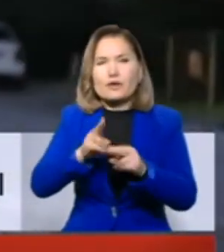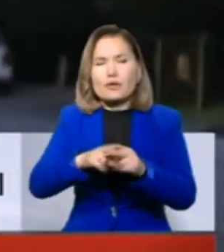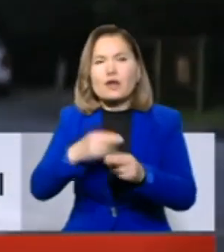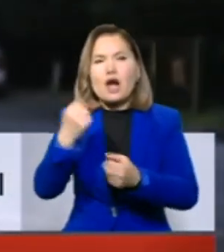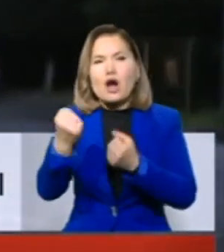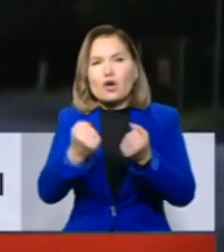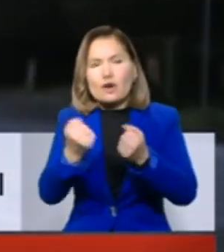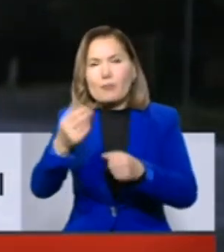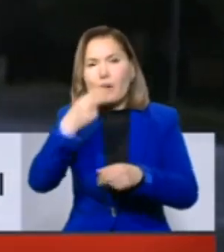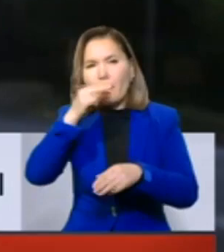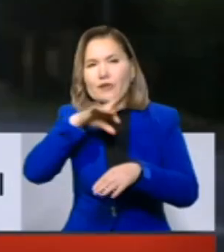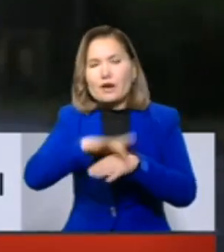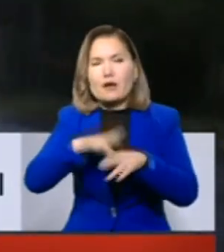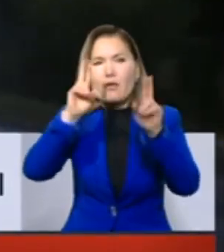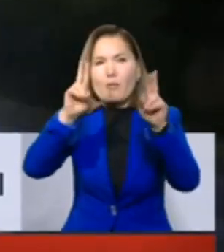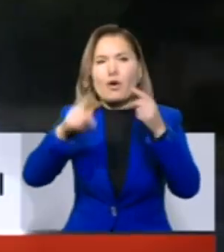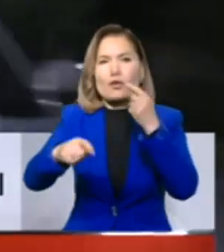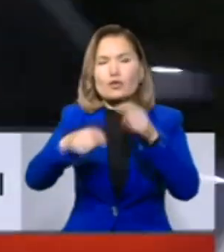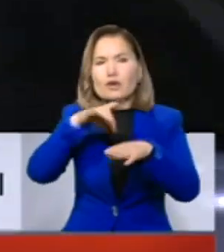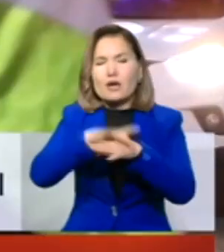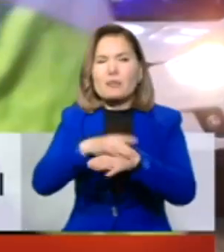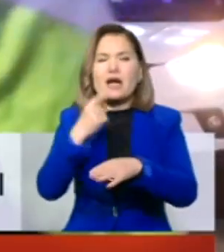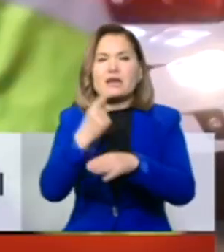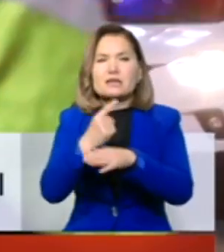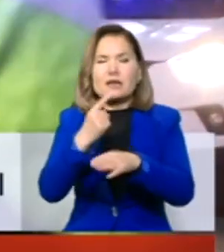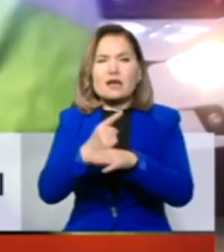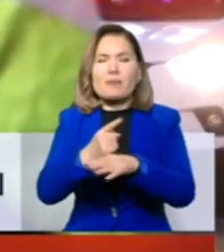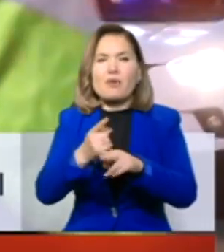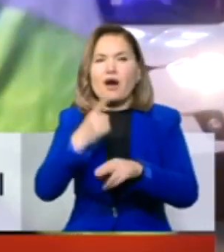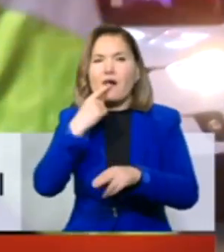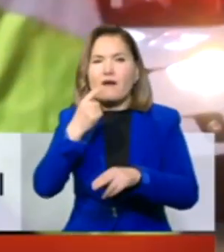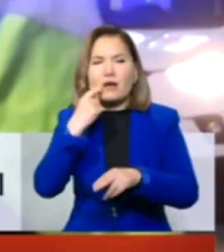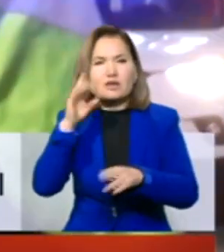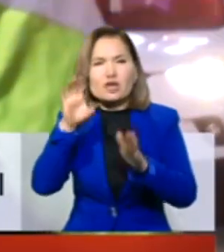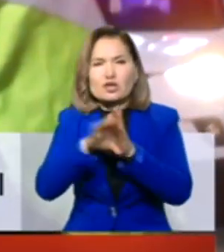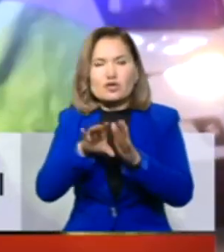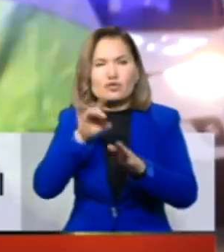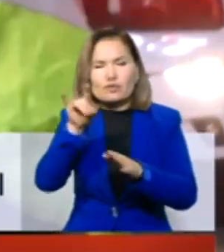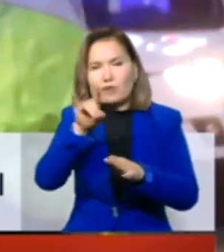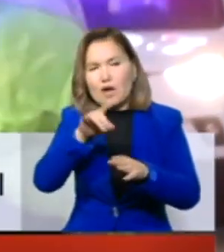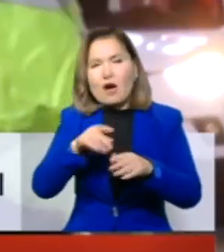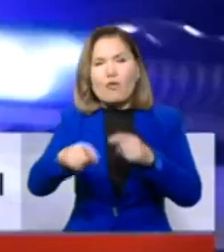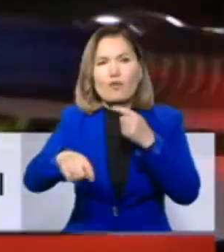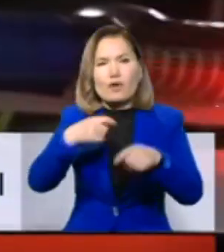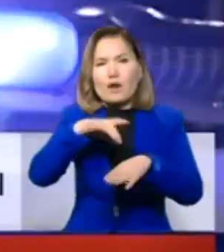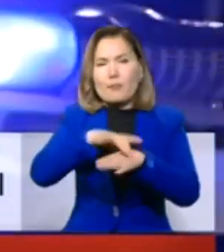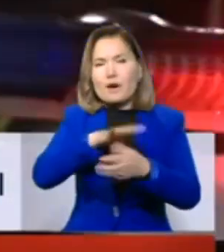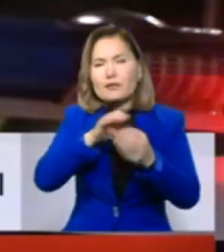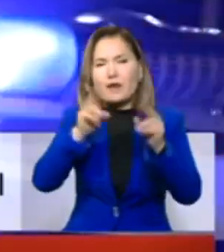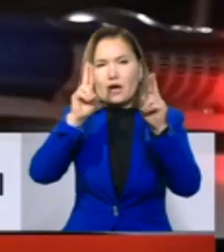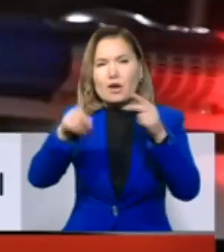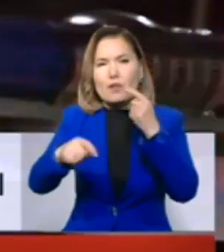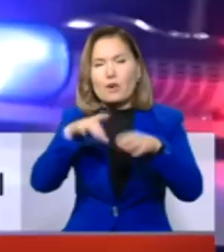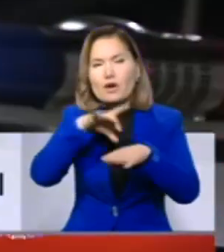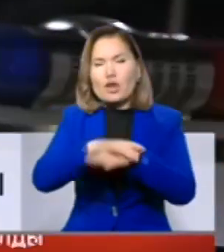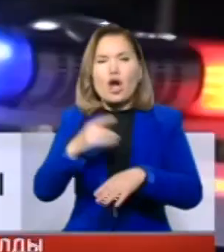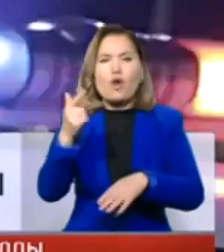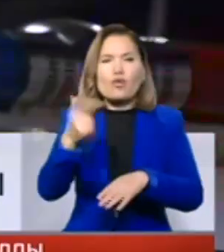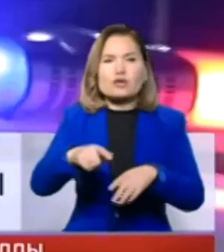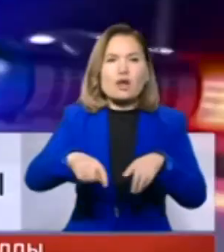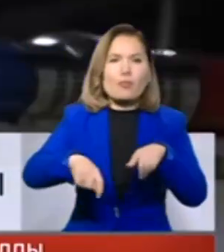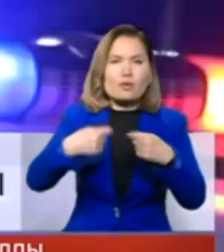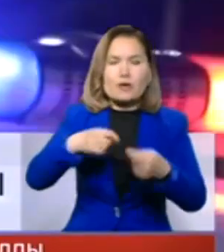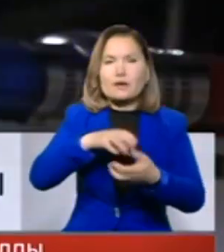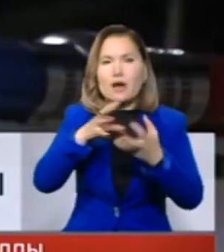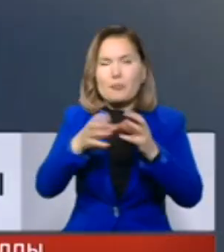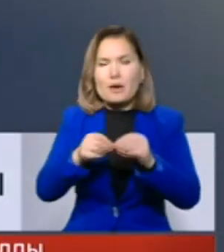авариялық жағдай туғызып, бағдаршамның тыйым салынған сигналына қарамай өткен. Сондай-ақ жол белгілері талаптарын сақтамай, өрескел бұзған.